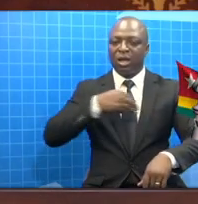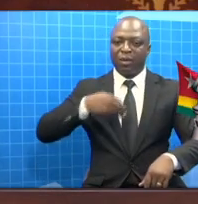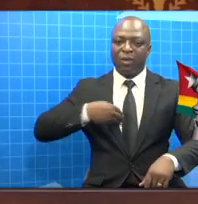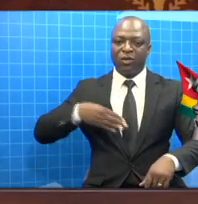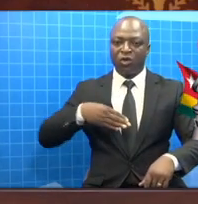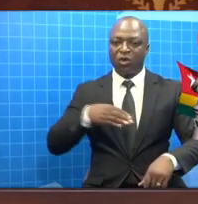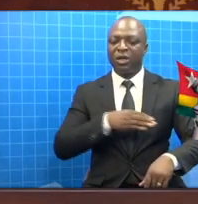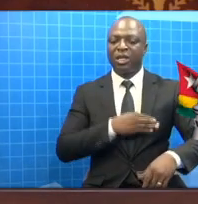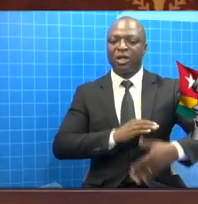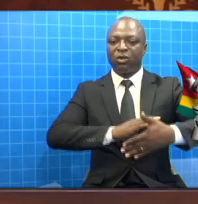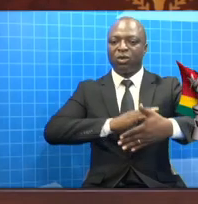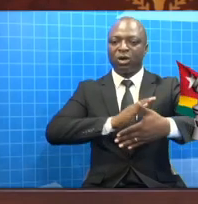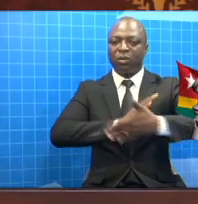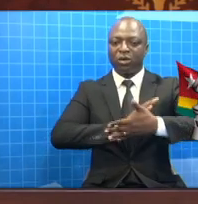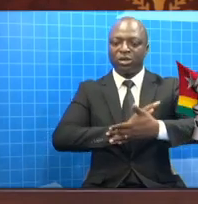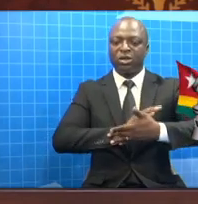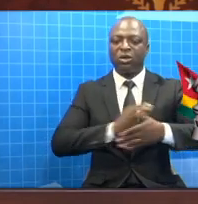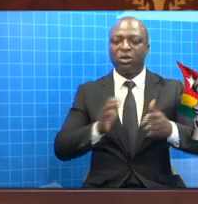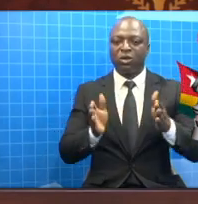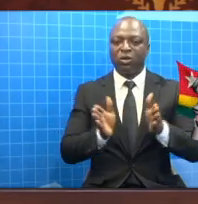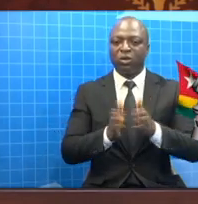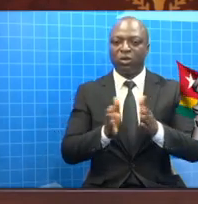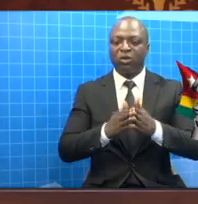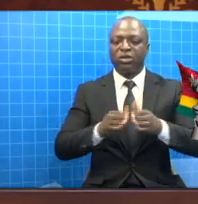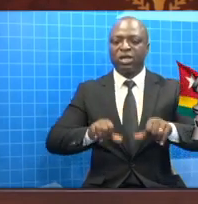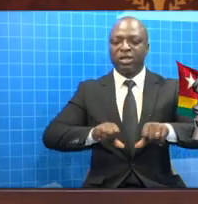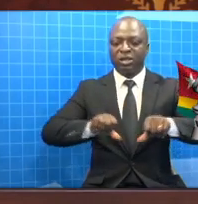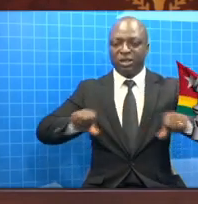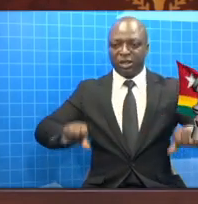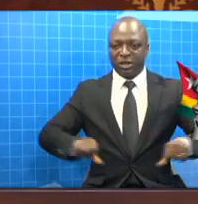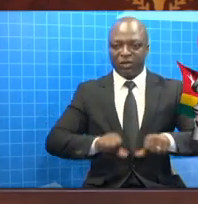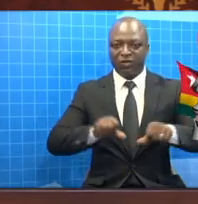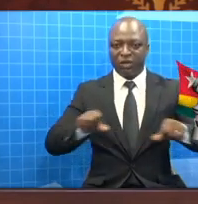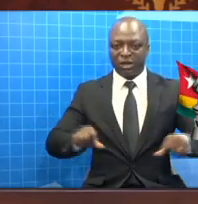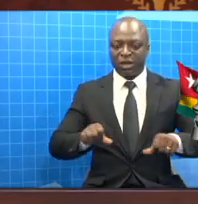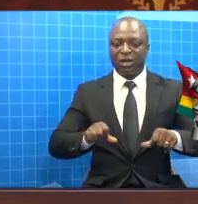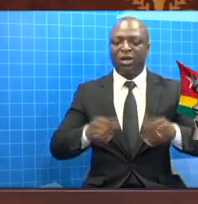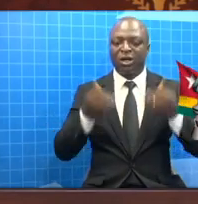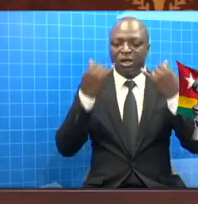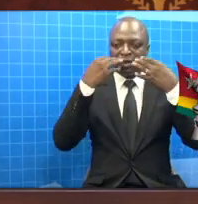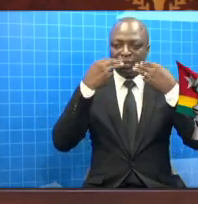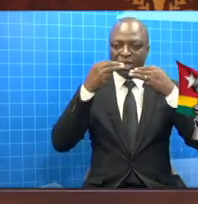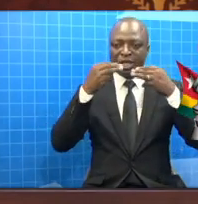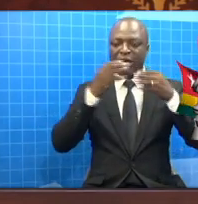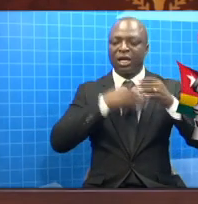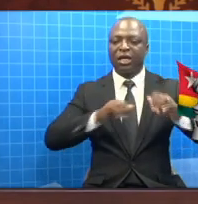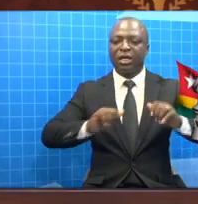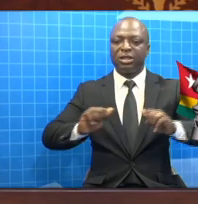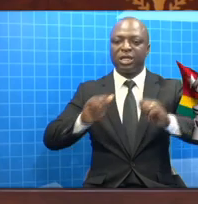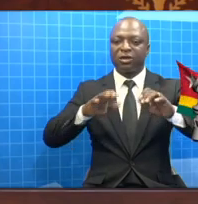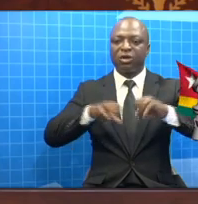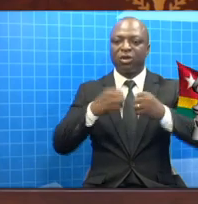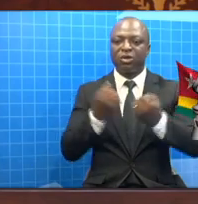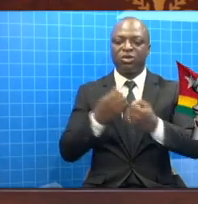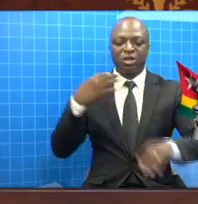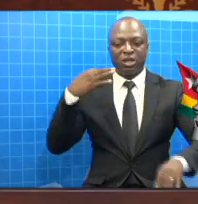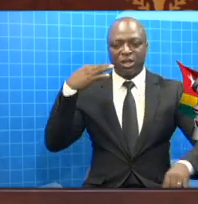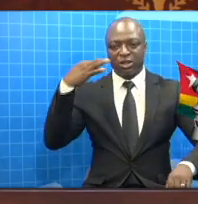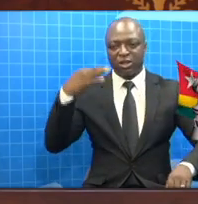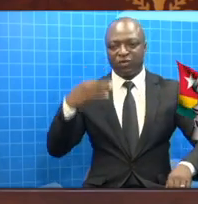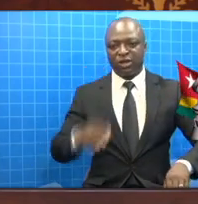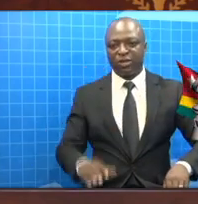de riposte, le conseil scientifique, les médias et les acteurs de la société civile.